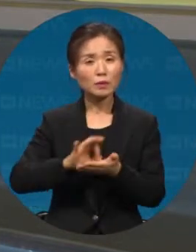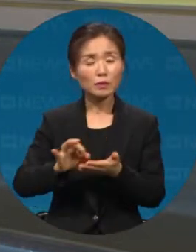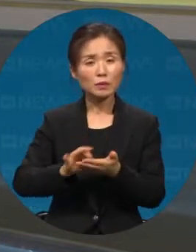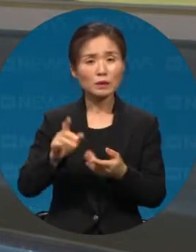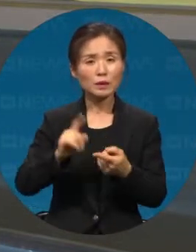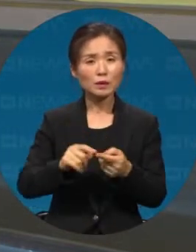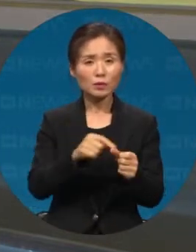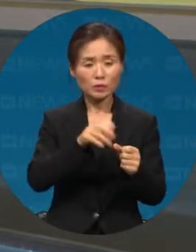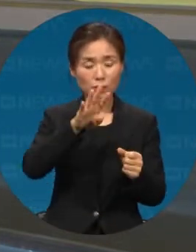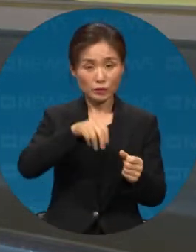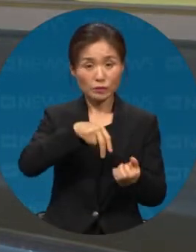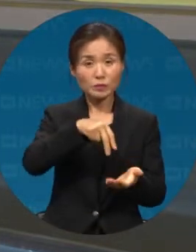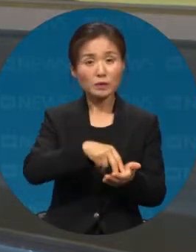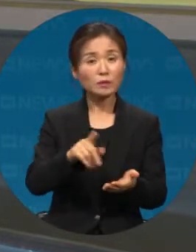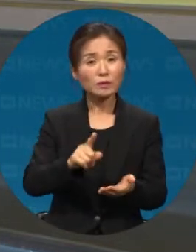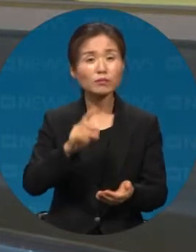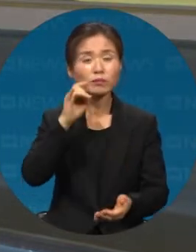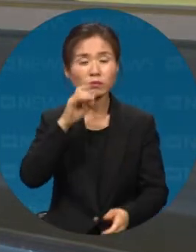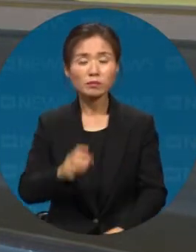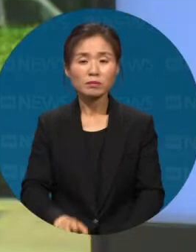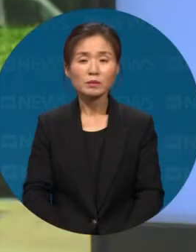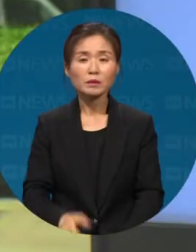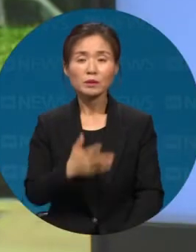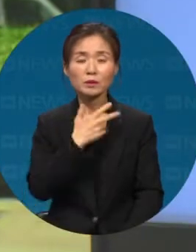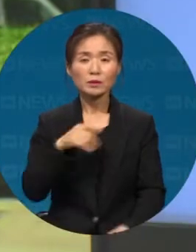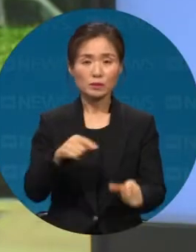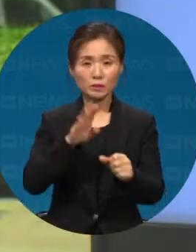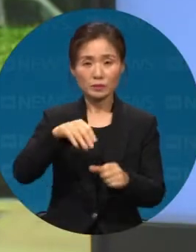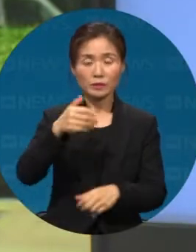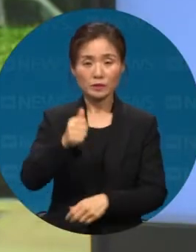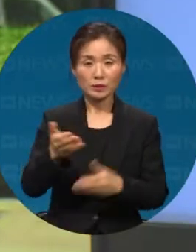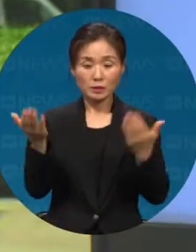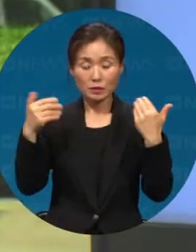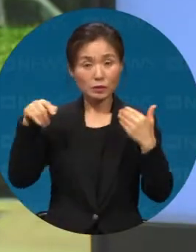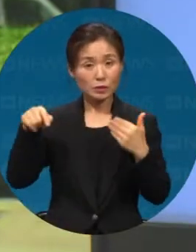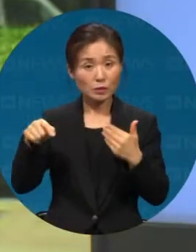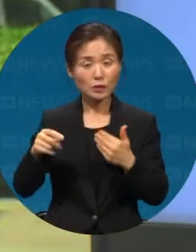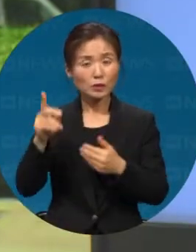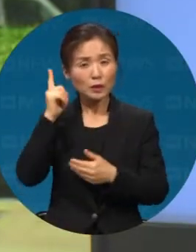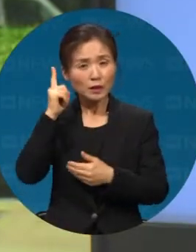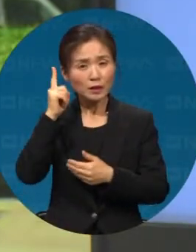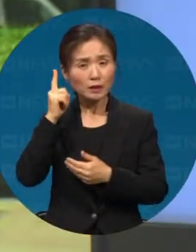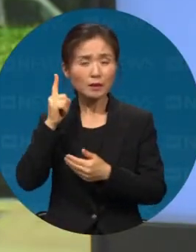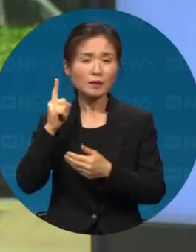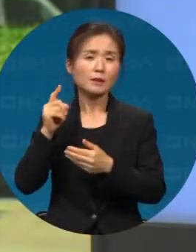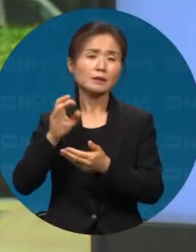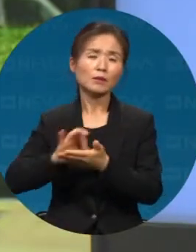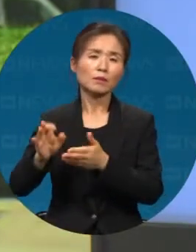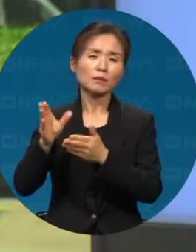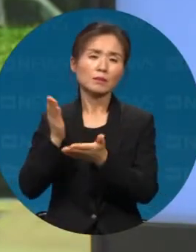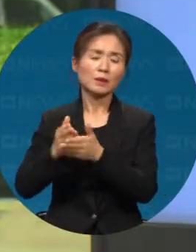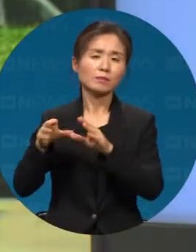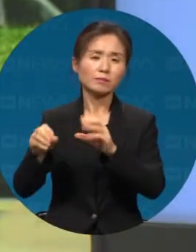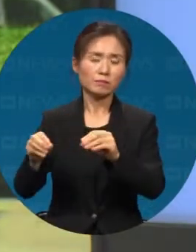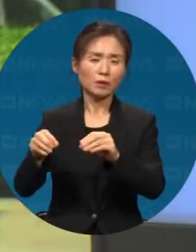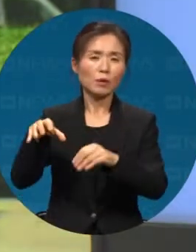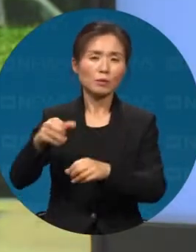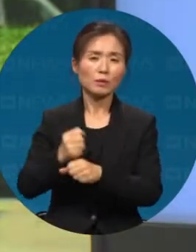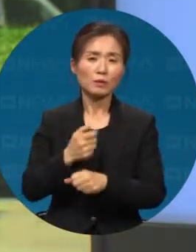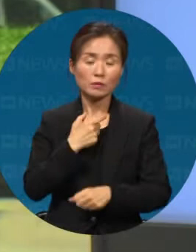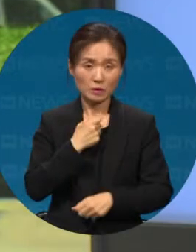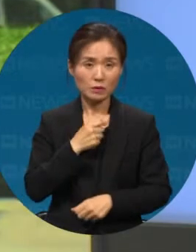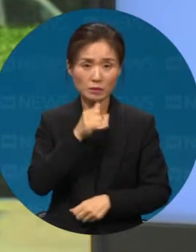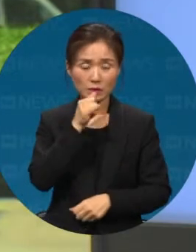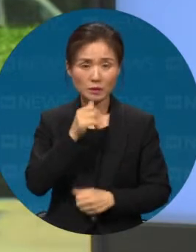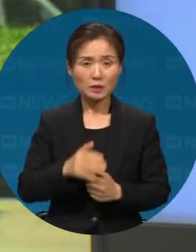입장부터 뭐 자세히 받을 수 있을까요 4 연구 교육부 장관 이하 표를 휴대전화 금지 구역으로 만들려 하고 있습니다 예 개빈